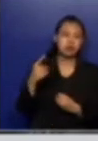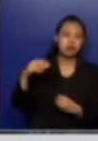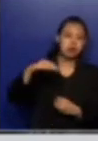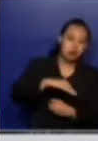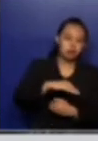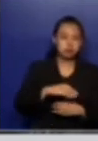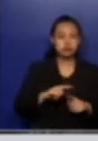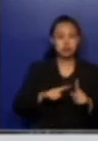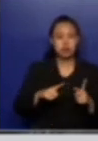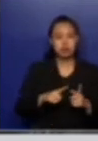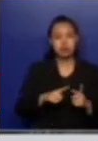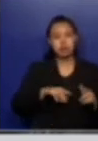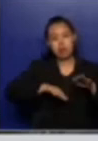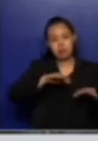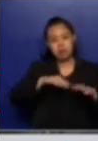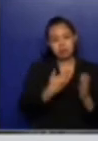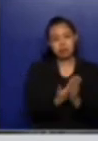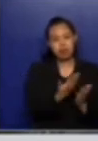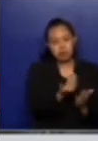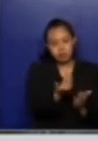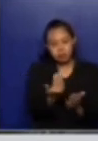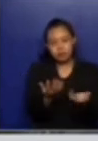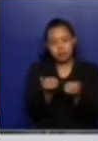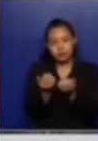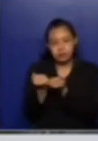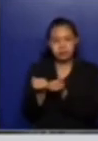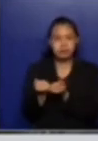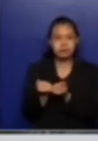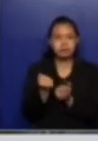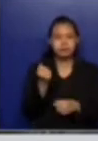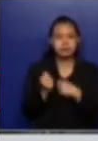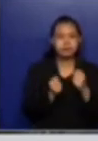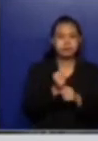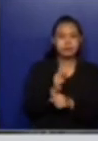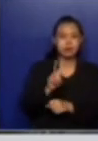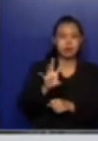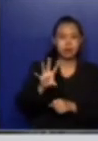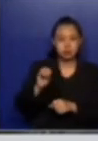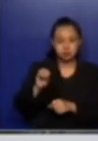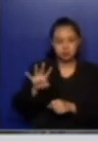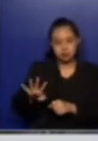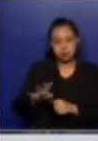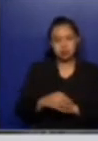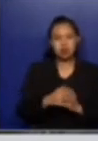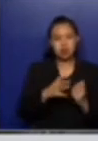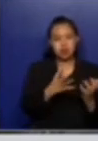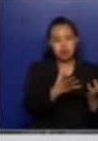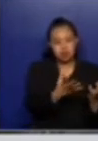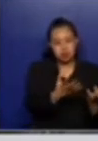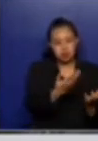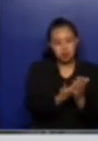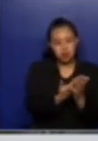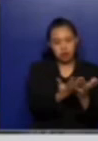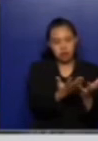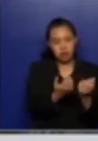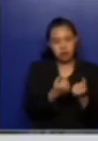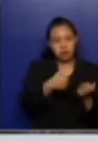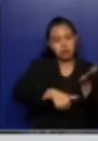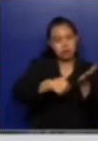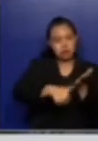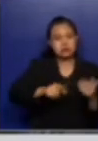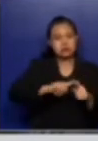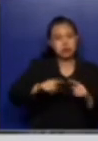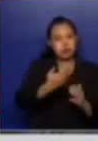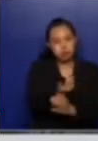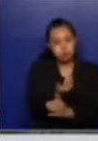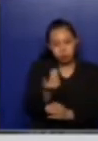ในปีงบประมาณ2564เนี่ยครับรัฐบาลตั้งรายรับนะครับก็คือเงินภาษีพี่น้องนะครับที่เราจะเก็บนะ